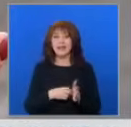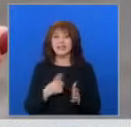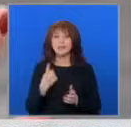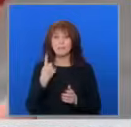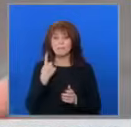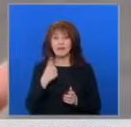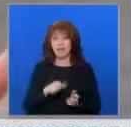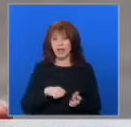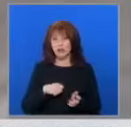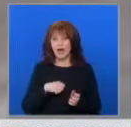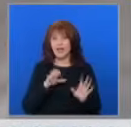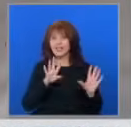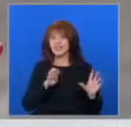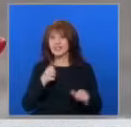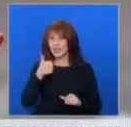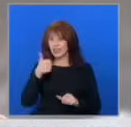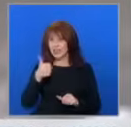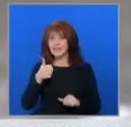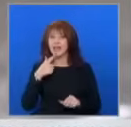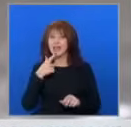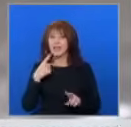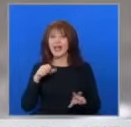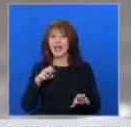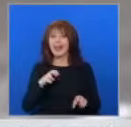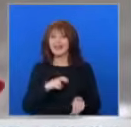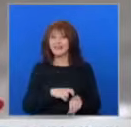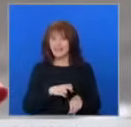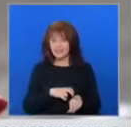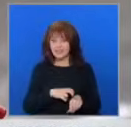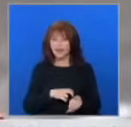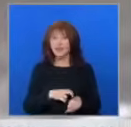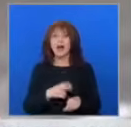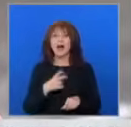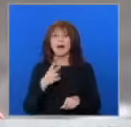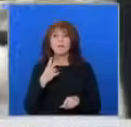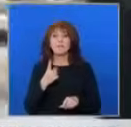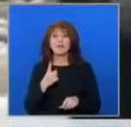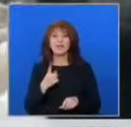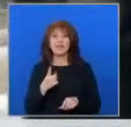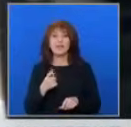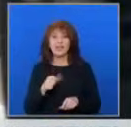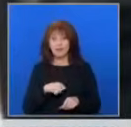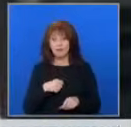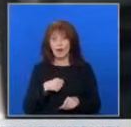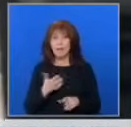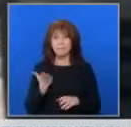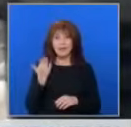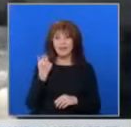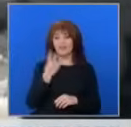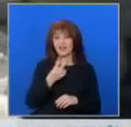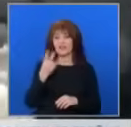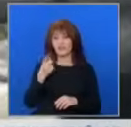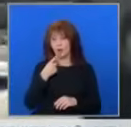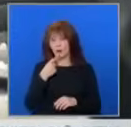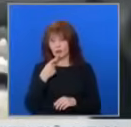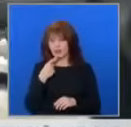януари 1996 година и дизеловите с регистрация преди 1 януари 2002. Забраната няма да важи за автомобили собственост